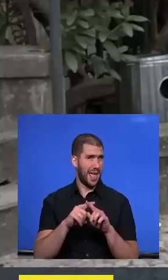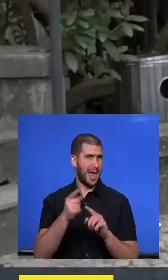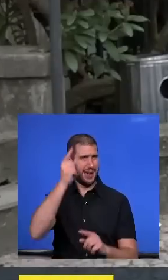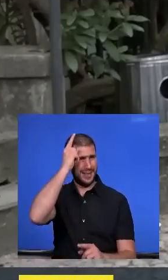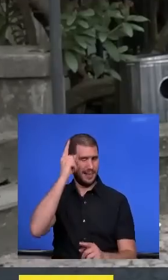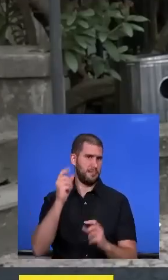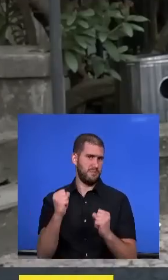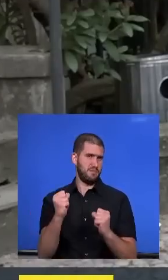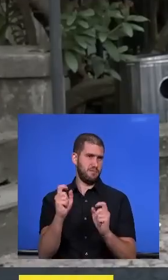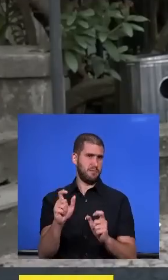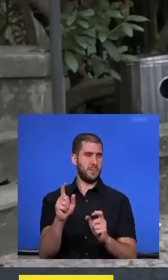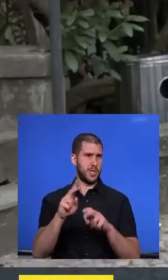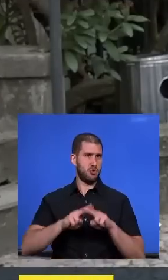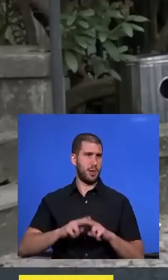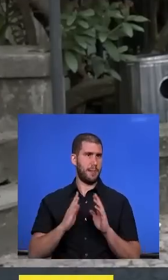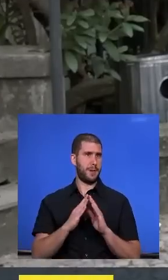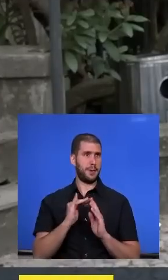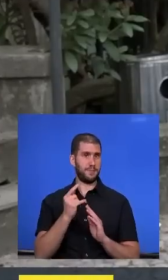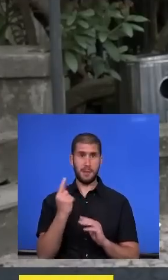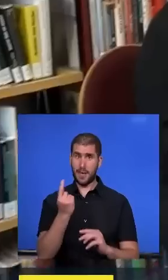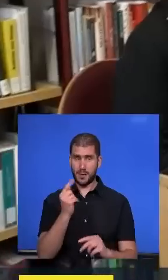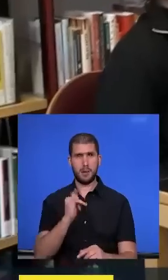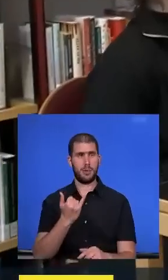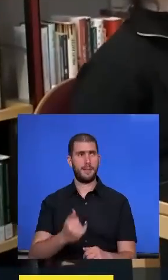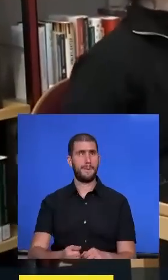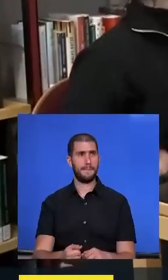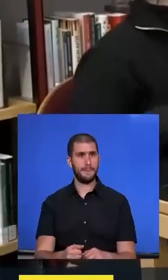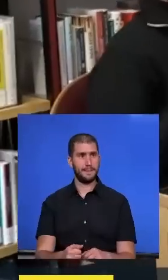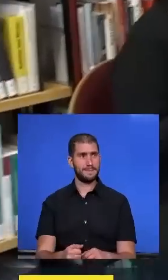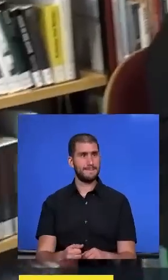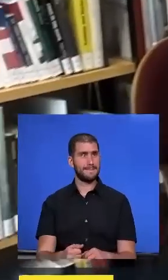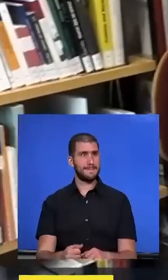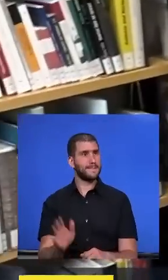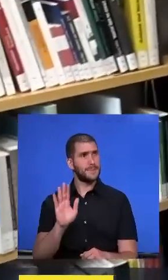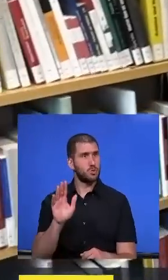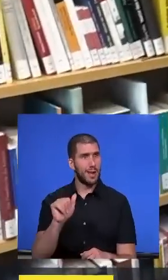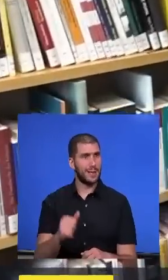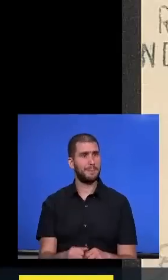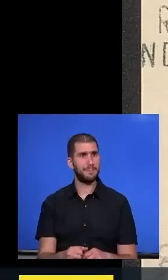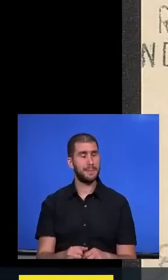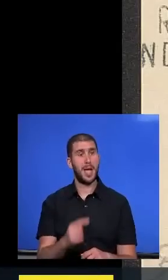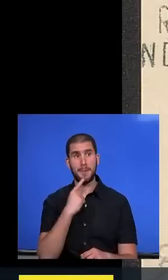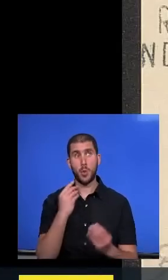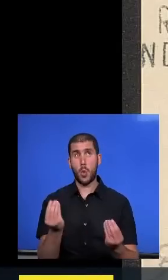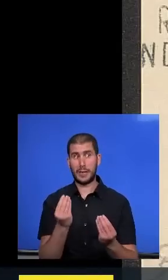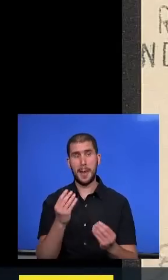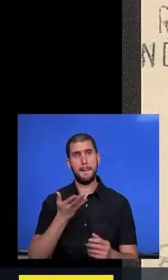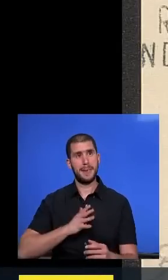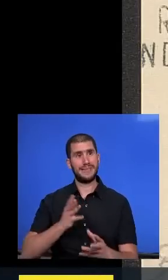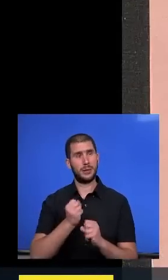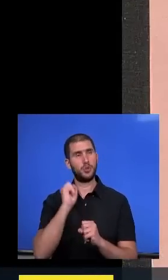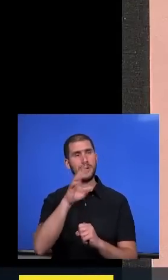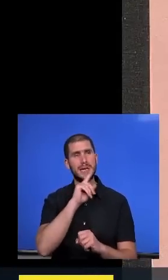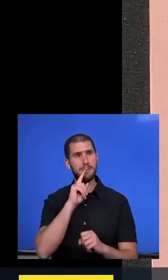מחוסנת. נשארת בבית שלה. לבד? כן. הלו. אמרנו אוצר. הבנים הצליחו לשלוח